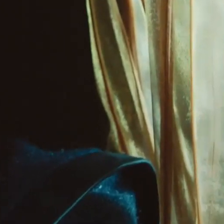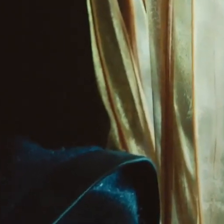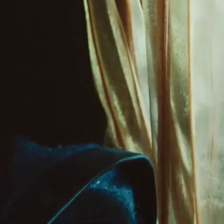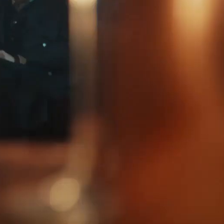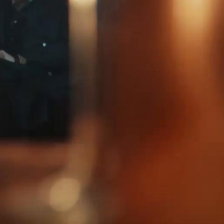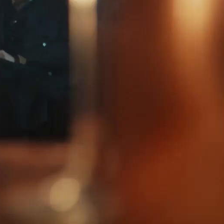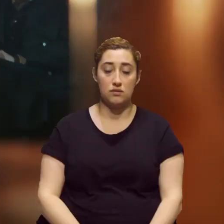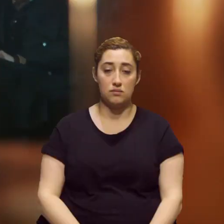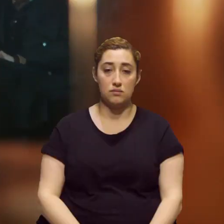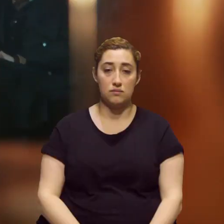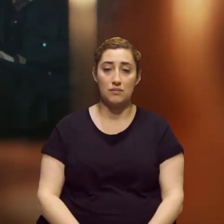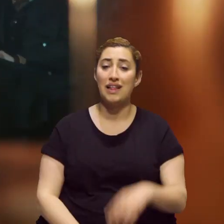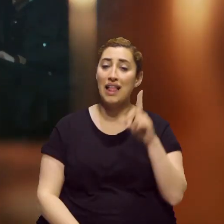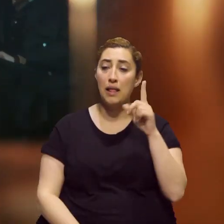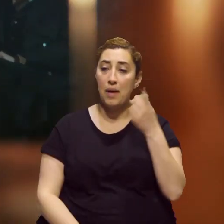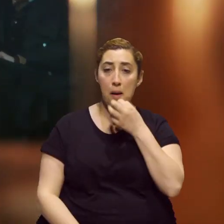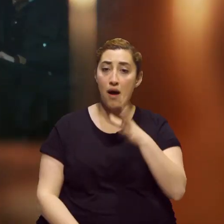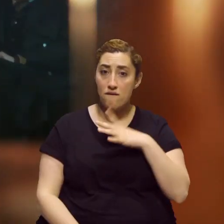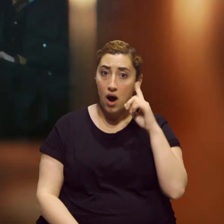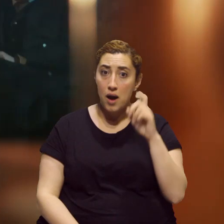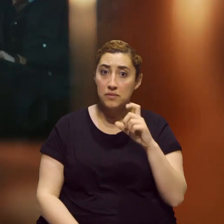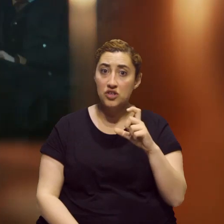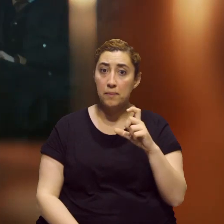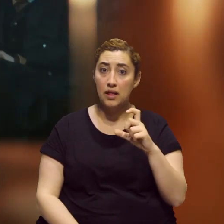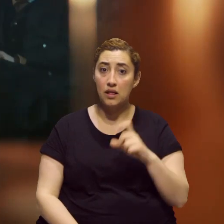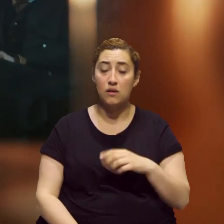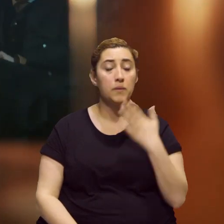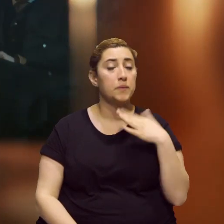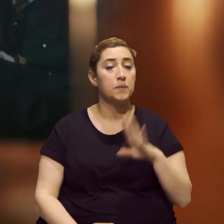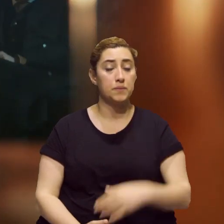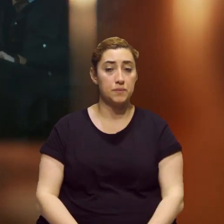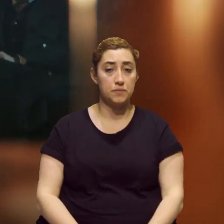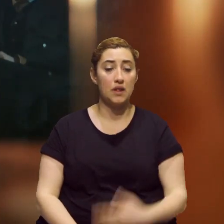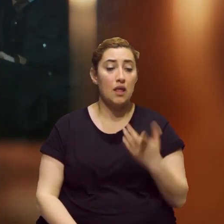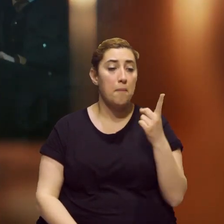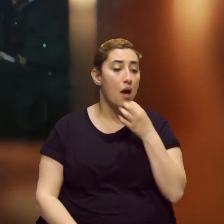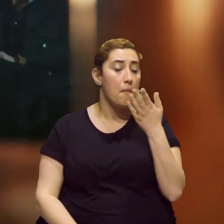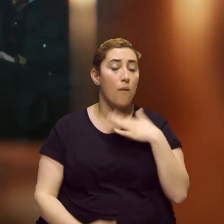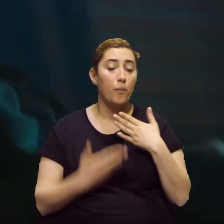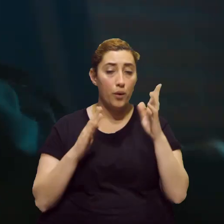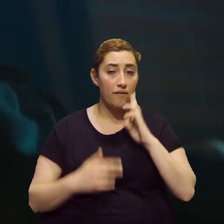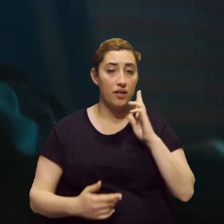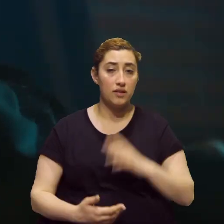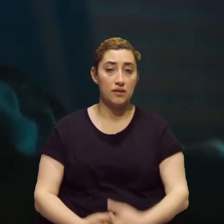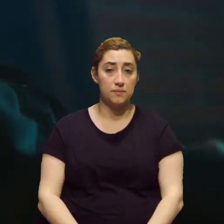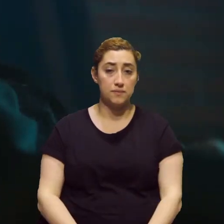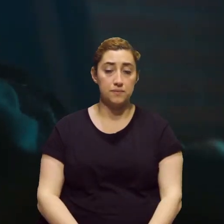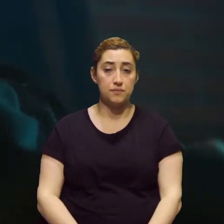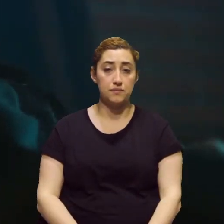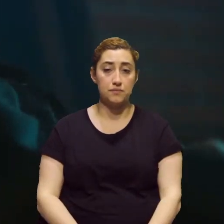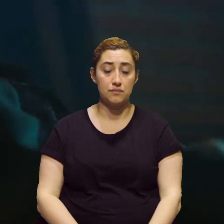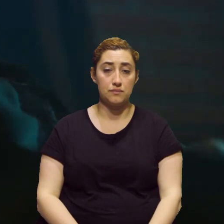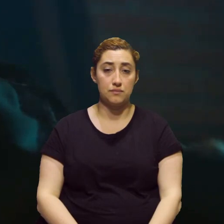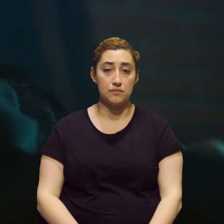Yüce Efendi'nin odası. Leyla'dan bir haber var mı Cemil? Henüz bir haber yok Yüce Efendi. Bordo